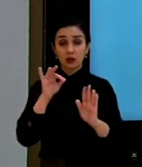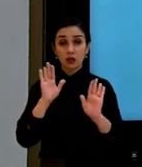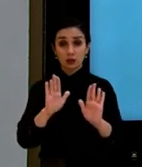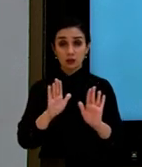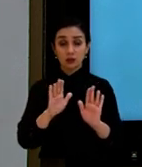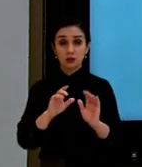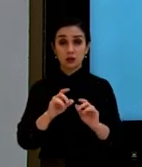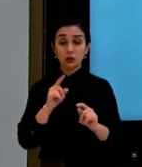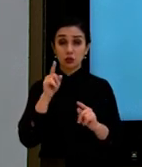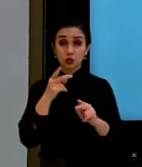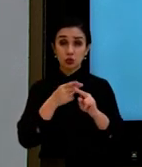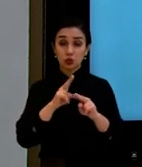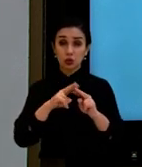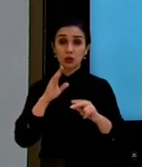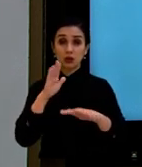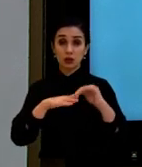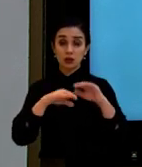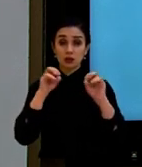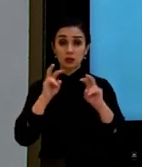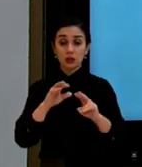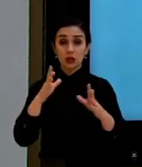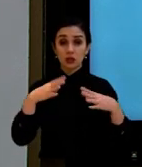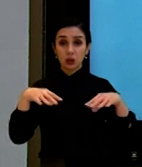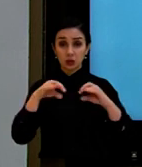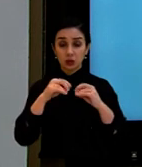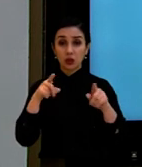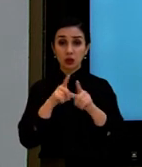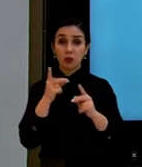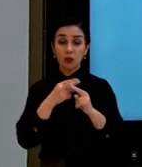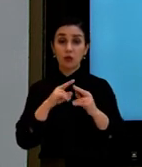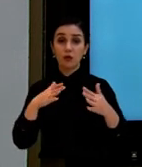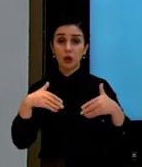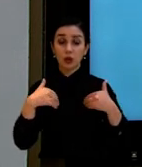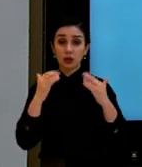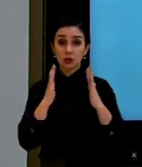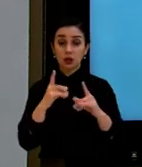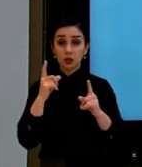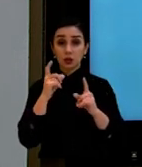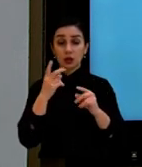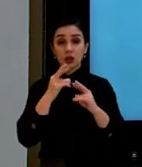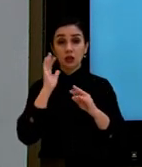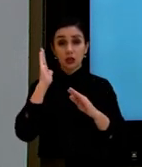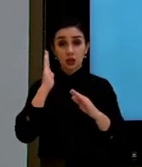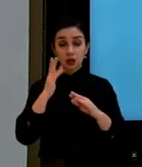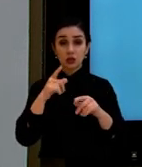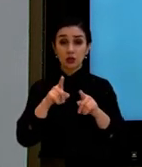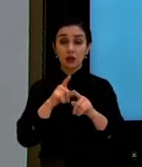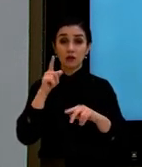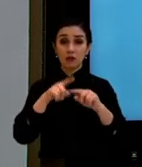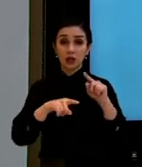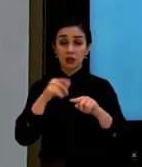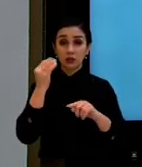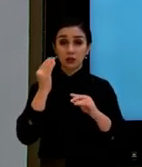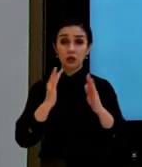lekin shu kasb orqali jamiyatga ham foyda keltiradi. Siz tanlagan kasb kelajakda